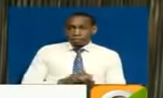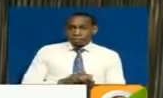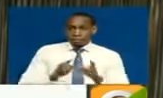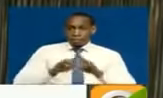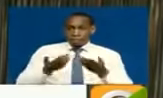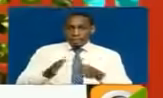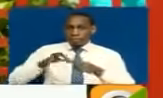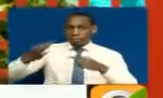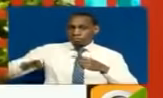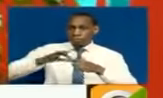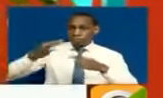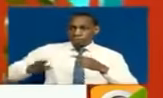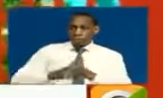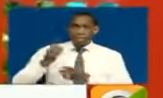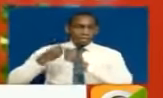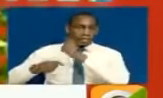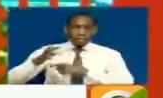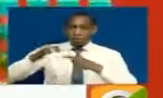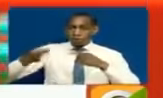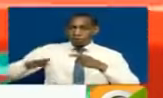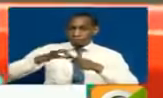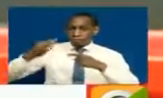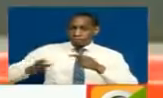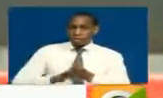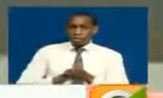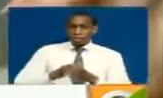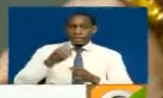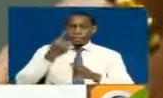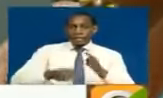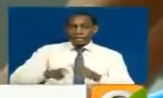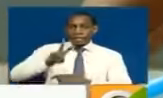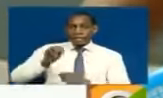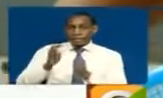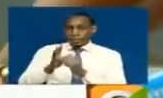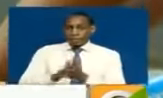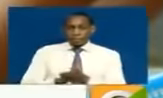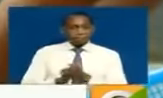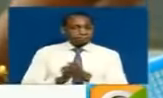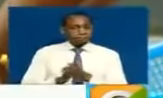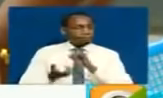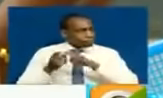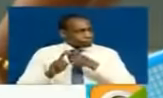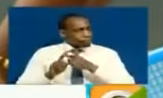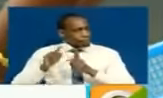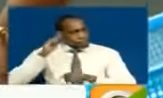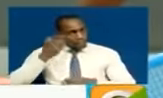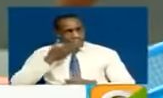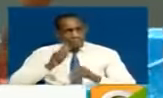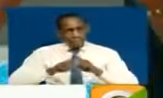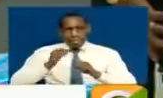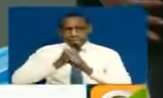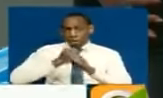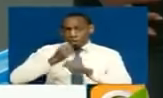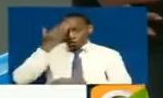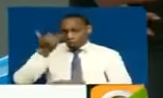kwa kuanza na mboga. Mboga za kienyeji. Hiyo ilikuwa ni 2014. Nikasema wacha nianze hii kazi kwa